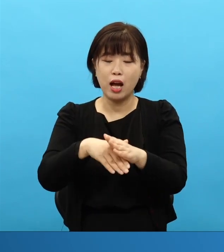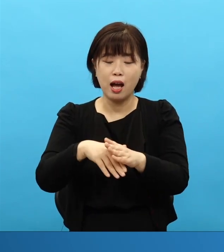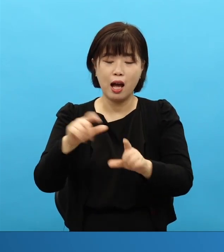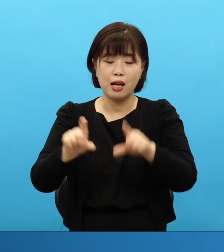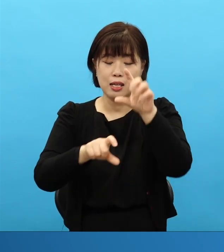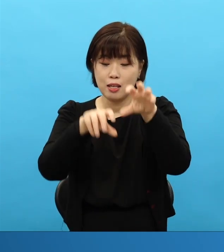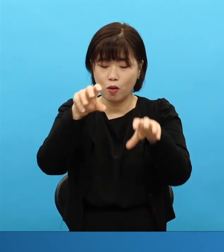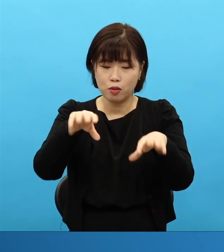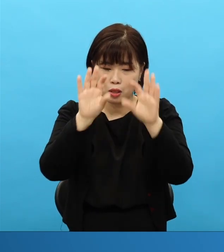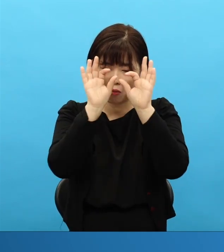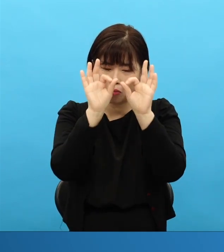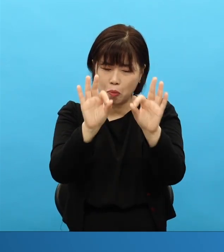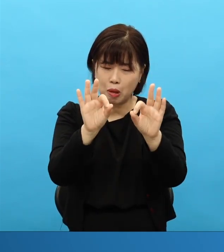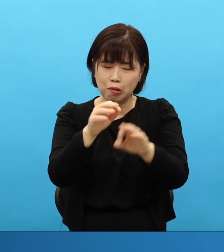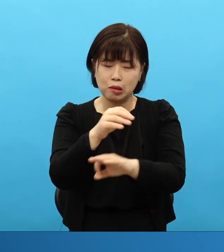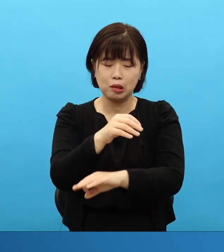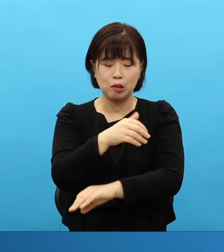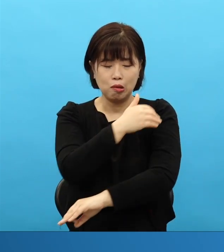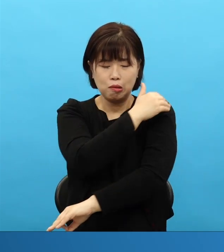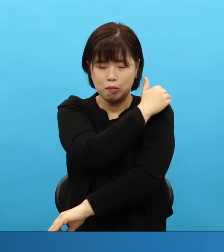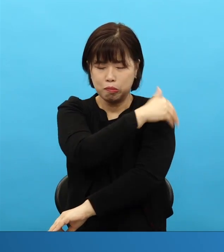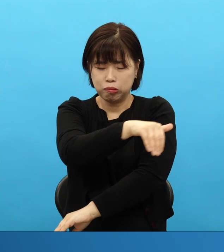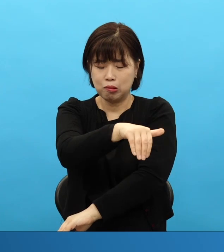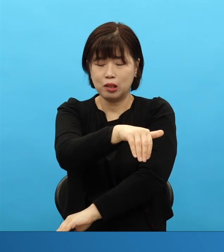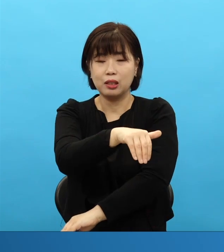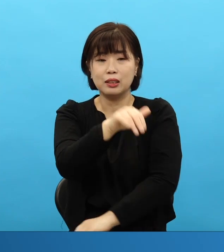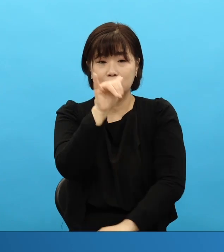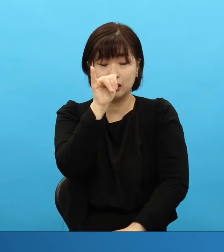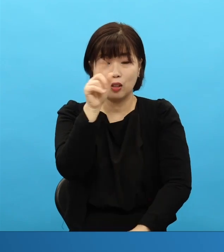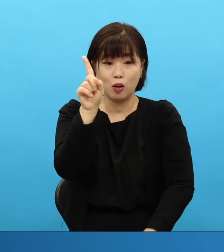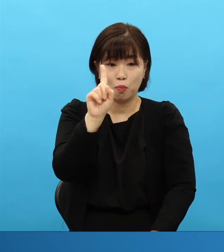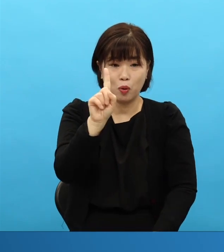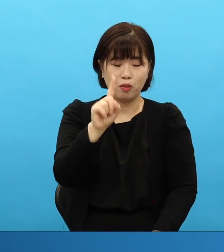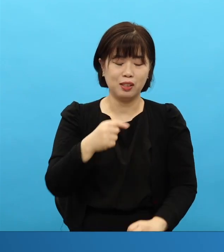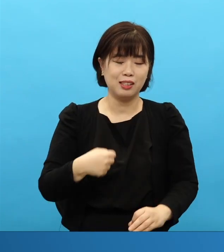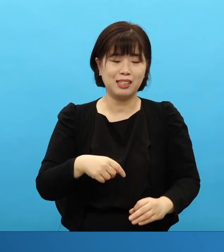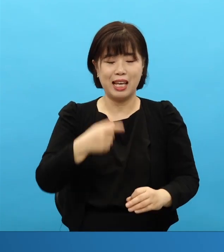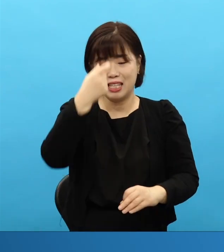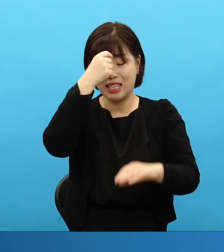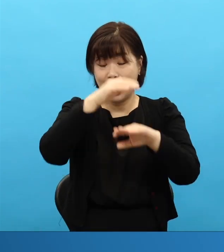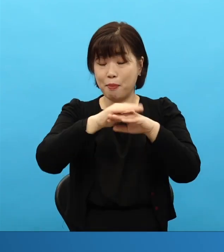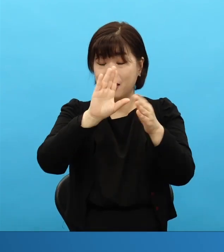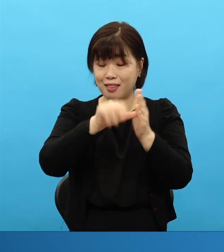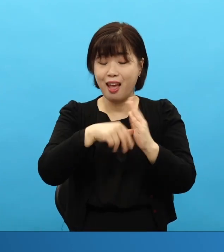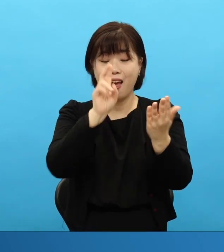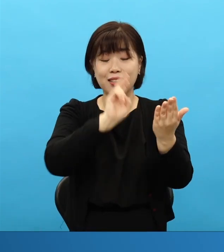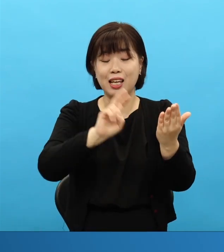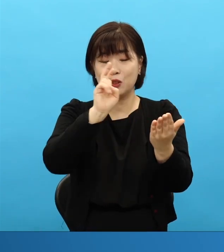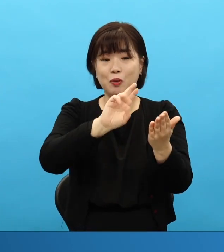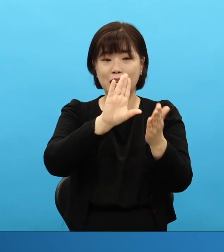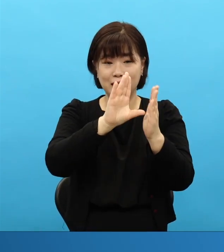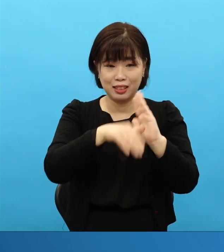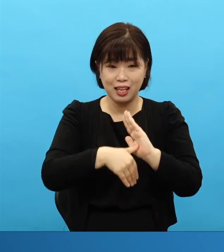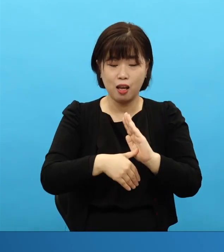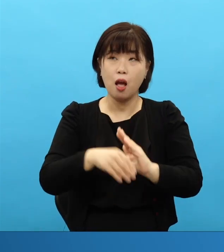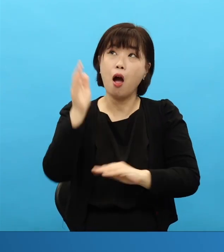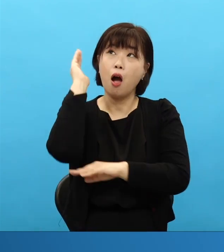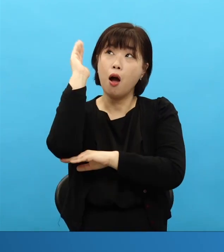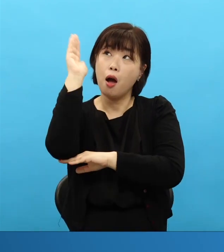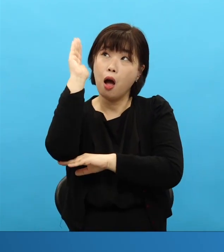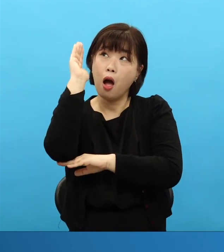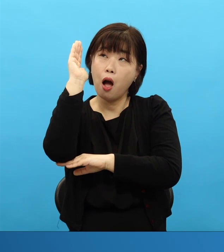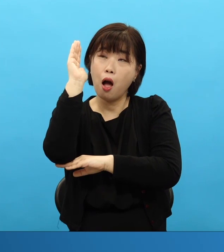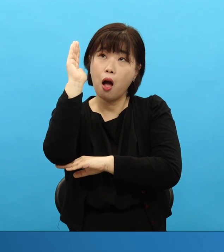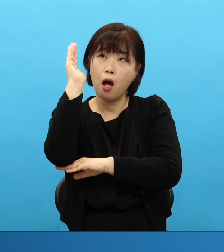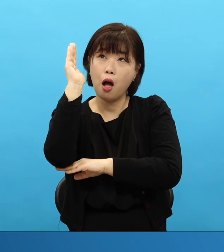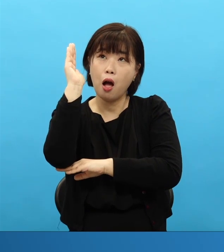지휘자들 반주자들은 기도 시간에는 기도송 준비해야 되고 또 설교할 때는 그 다음 주 찬양